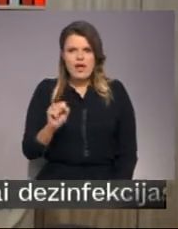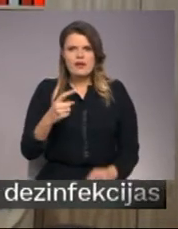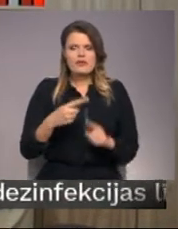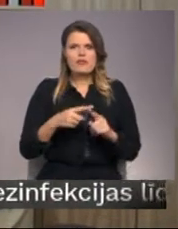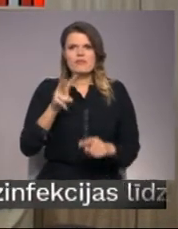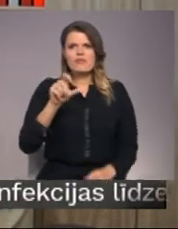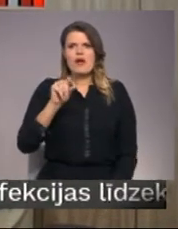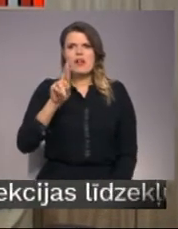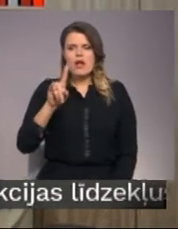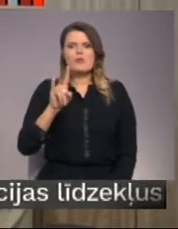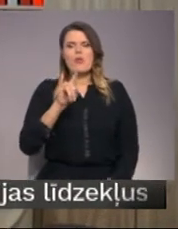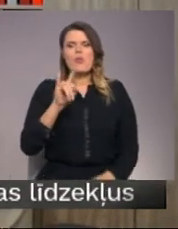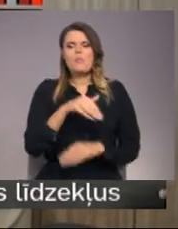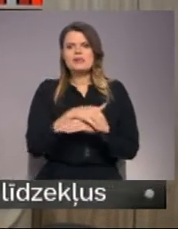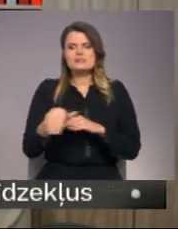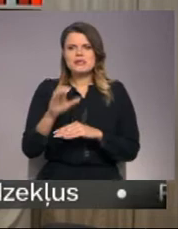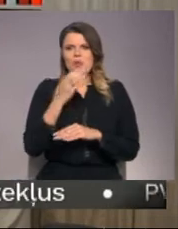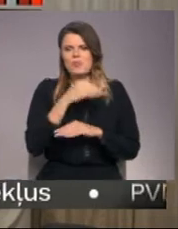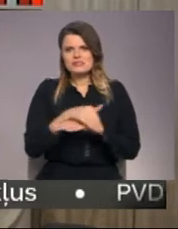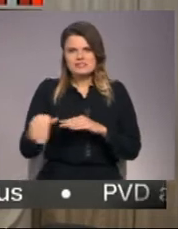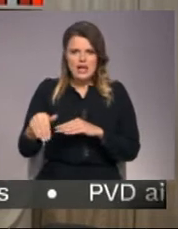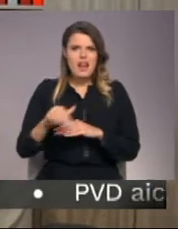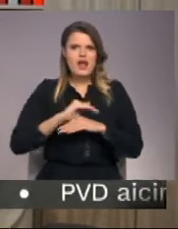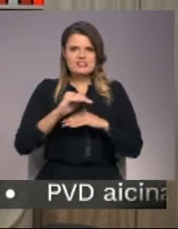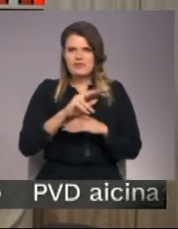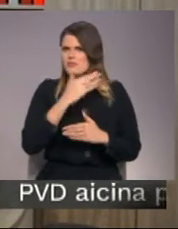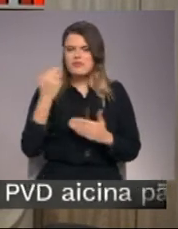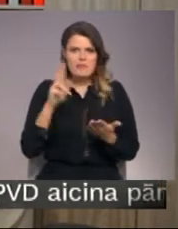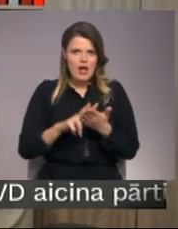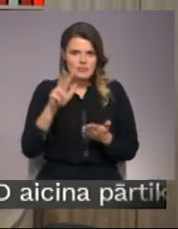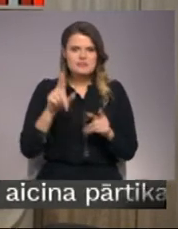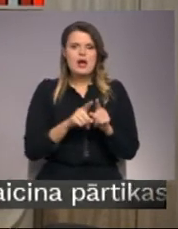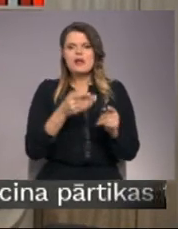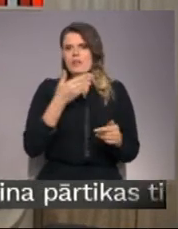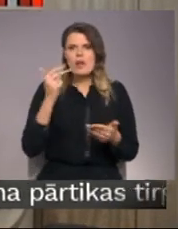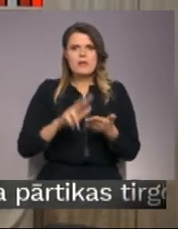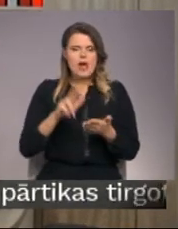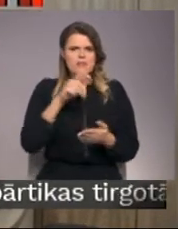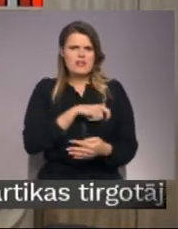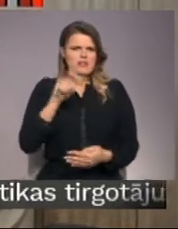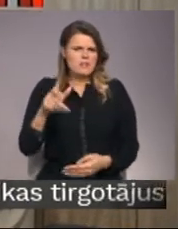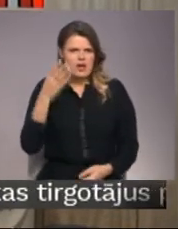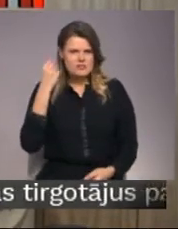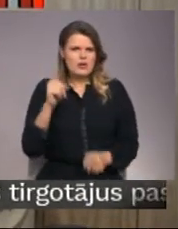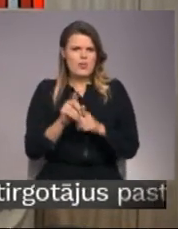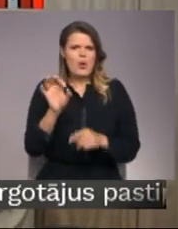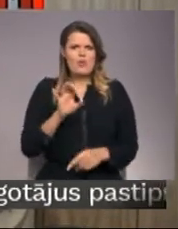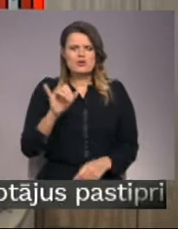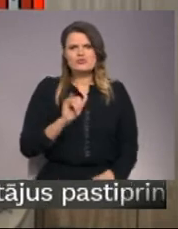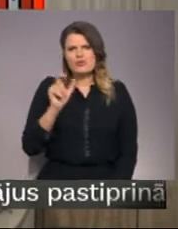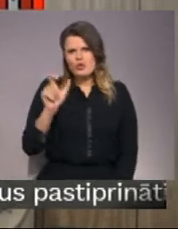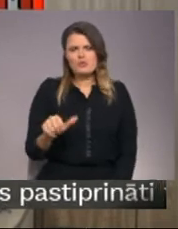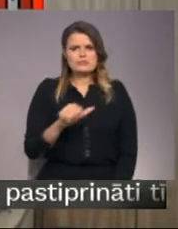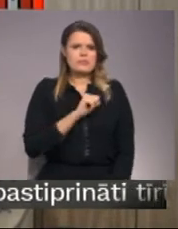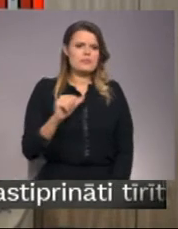ielas asfaltēšana 1,2 km garumā. Netika apstiprināta deputāti, es neatceros, kurš mandalas arī Ozoliņa kungs bija tas, kas